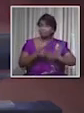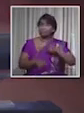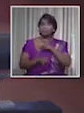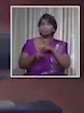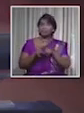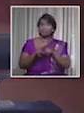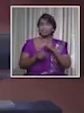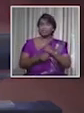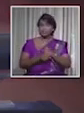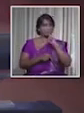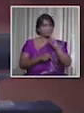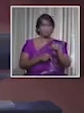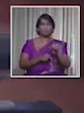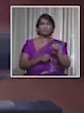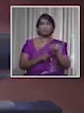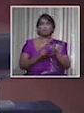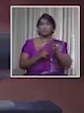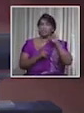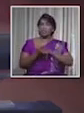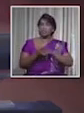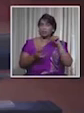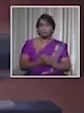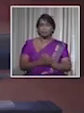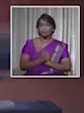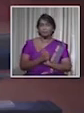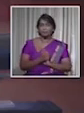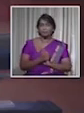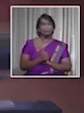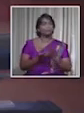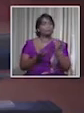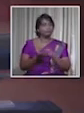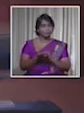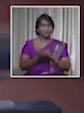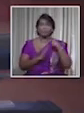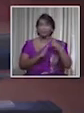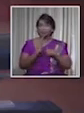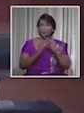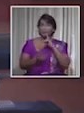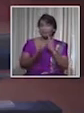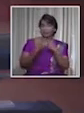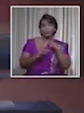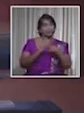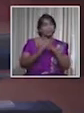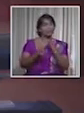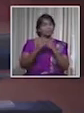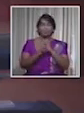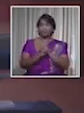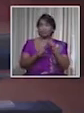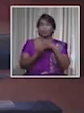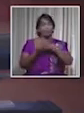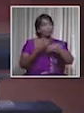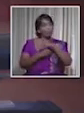ආයතනයේ ජෙනරාල් වරිය තීරණයක් ගන්නවා ජනාධිපති ලේකම්වරයා දීපු සාකච්ඡාවකදී ඊළඟ තමයි ශ්‍රී ලංකා ප්‍රමිති ආයතන දේශීය ප්‍රමිතියට අනුකූල නොවන පොහොර